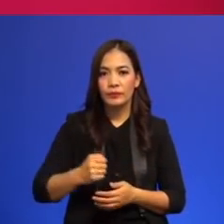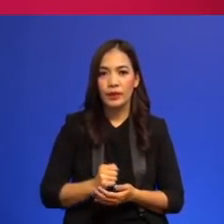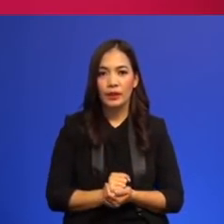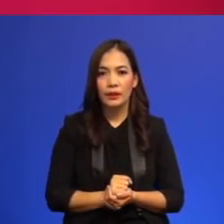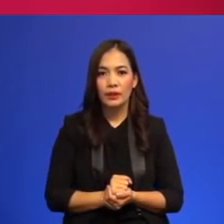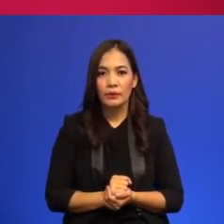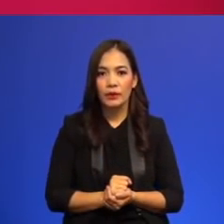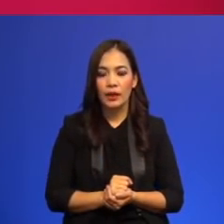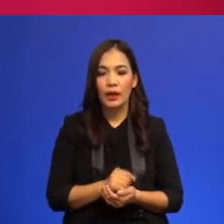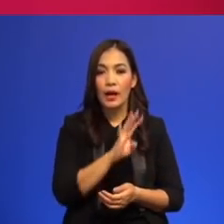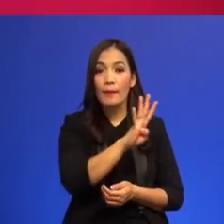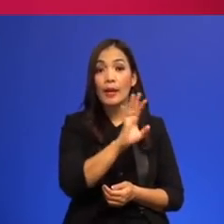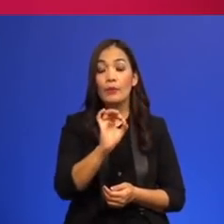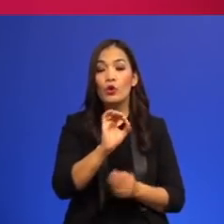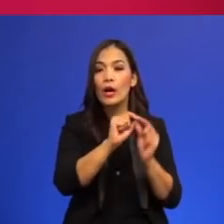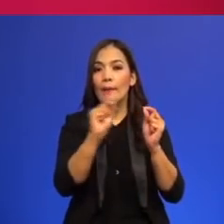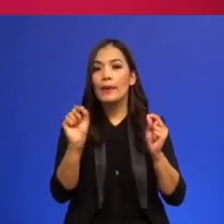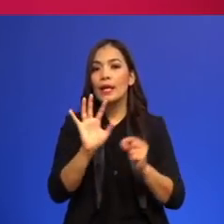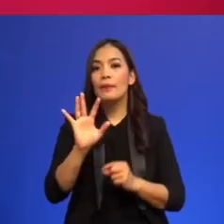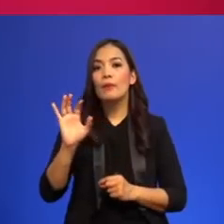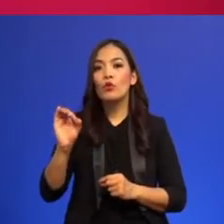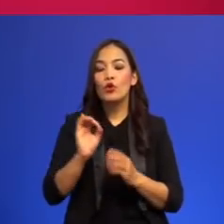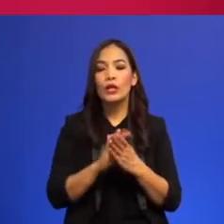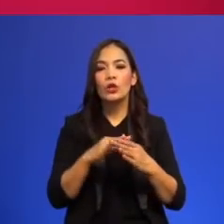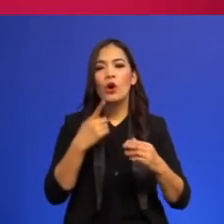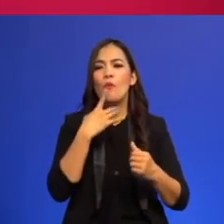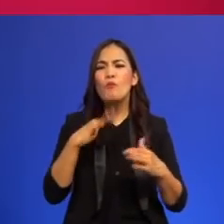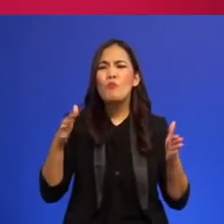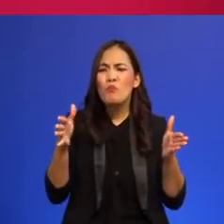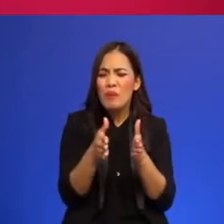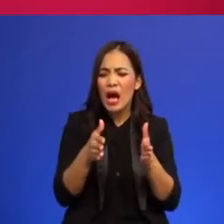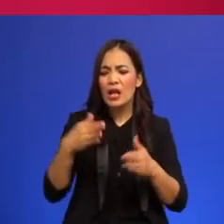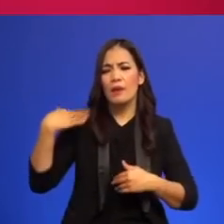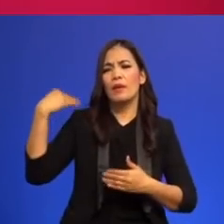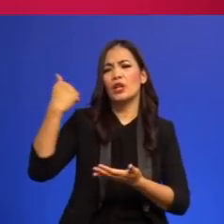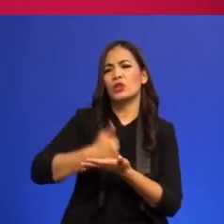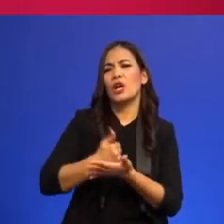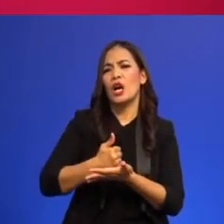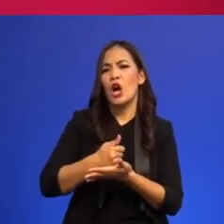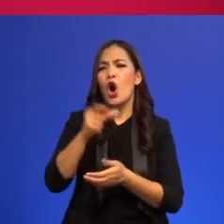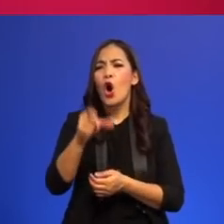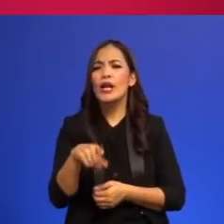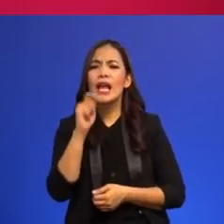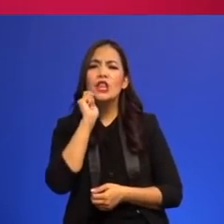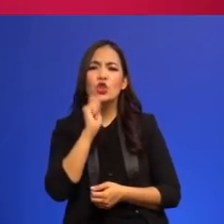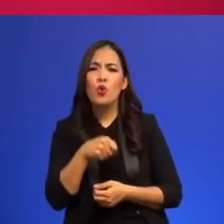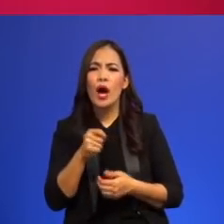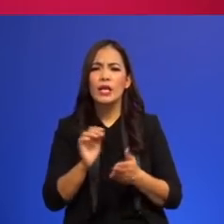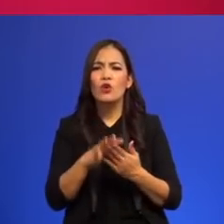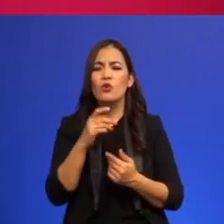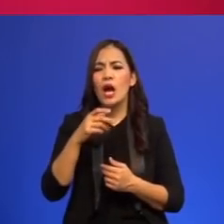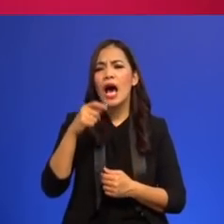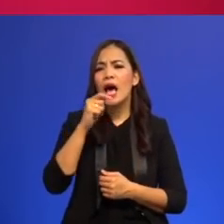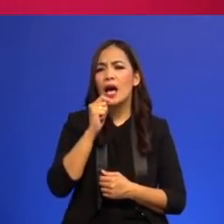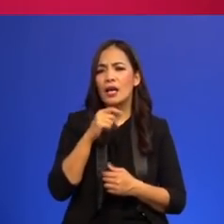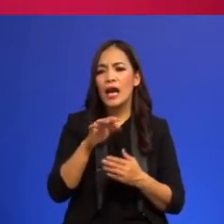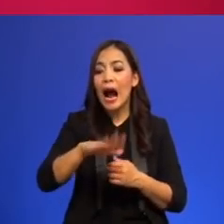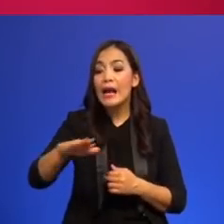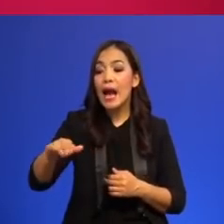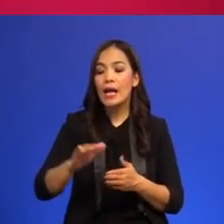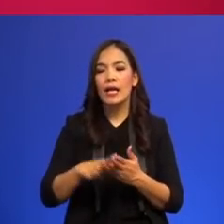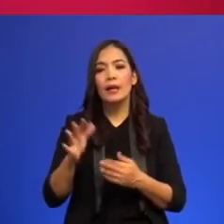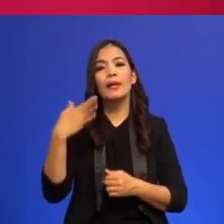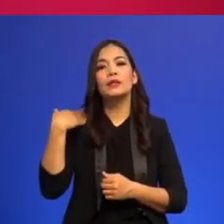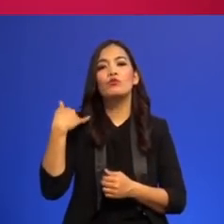tahun. Ya, usia 40-50 tahun dihimpit oleh beban orang tua yang sudah lanjut dan anak-anak yang masih membutuhkan